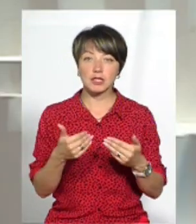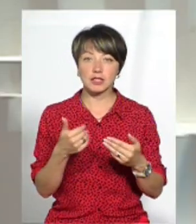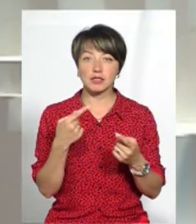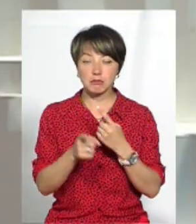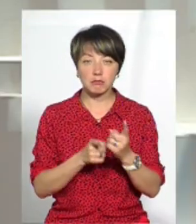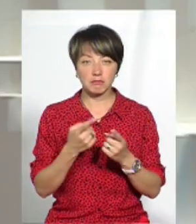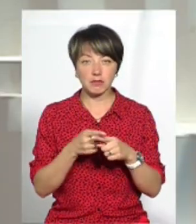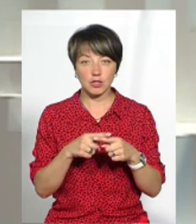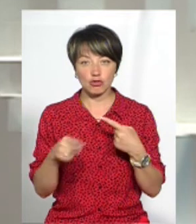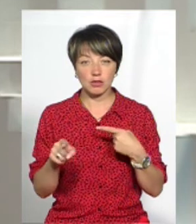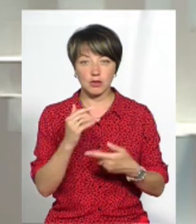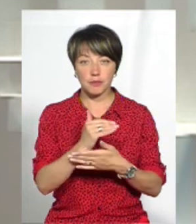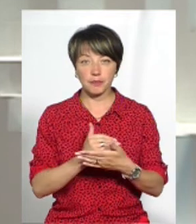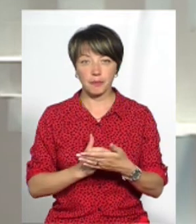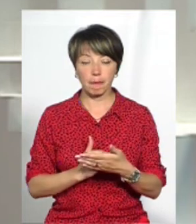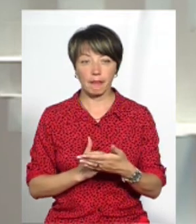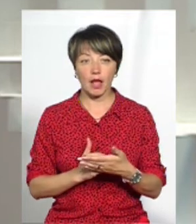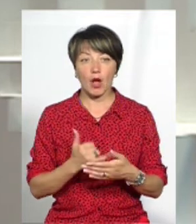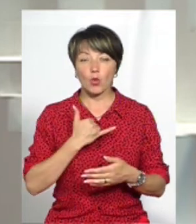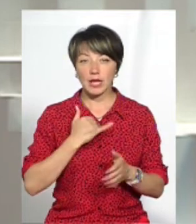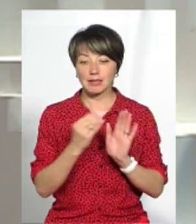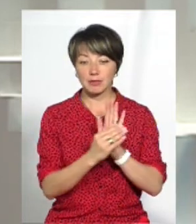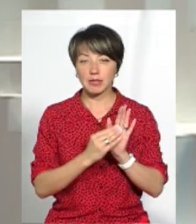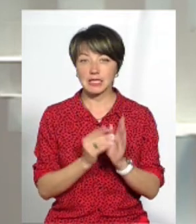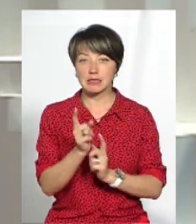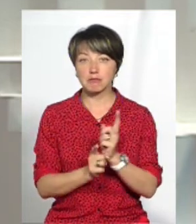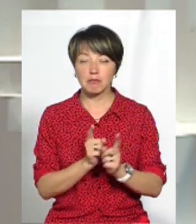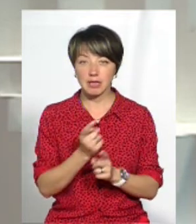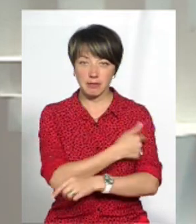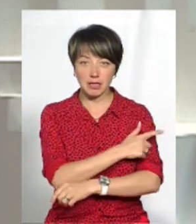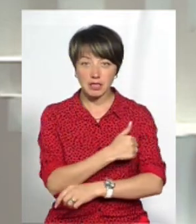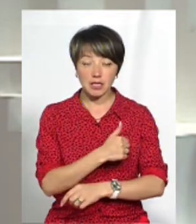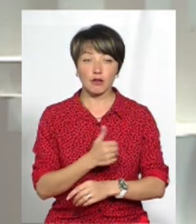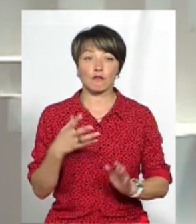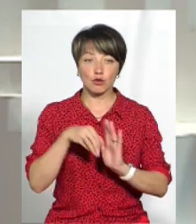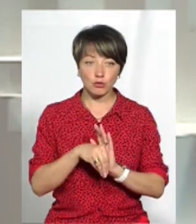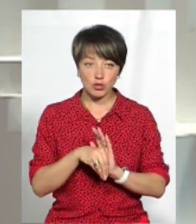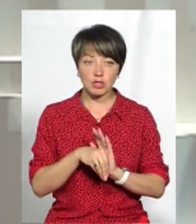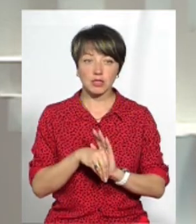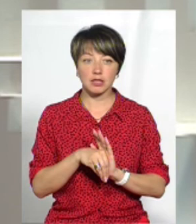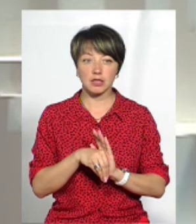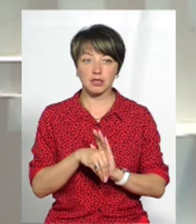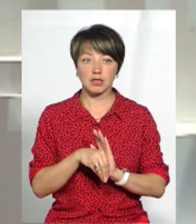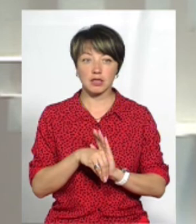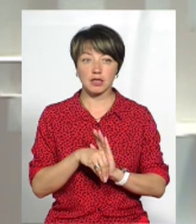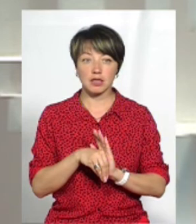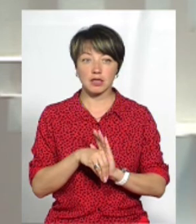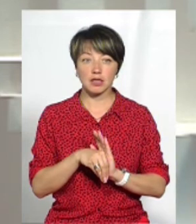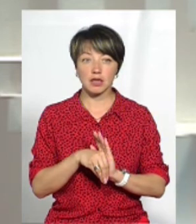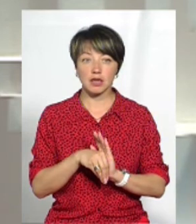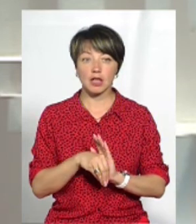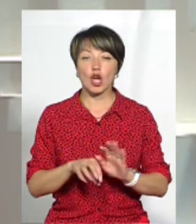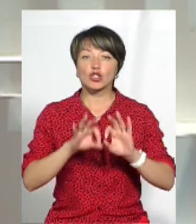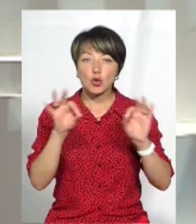для її зміни? В нас в програмі прописано там ряд змін цієї реформи, в тому числі, звичайно, кошти, без яких реформа,